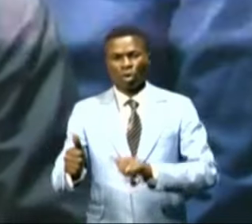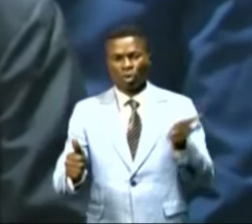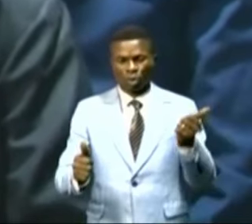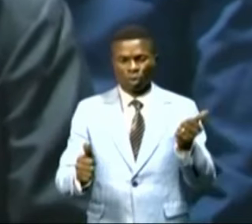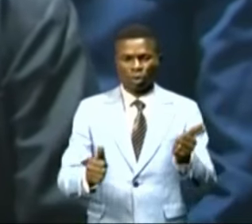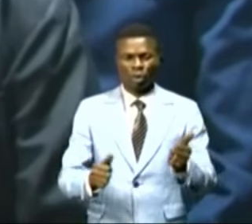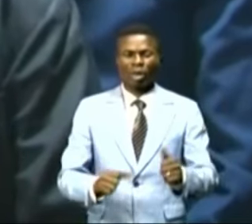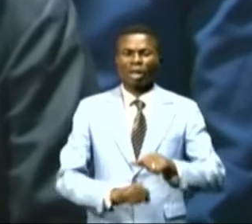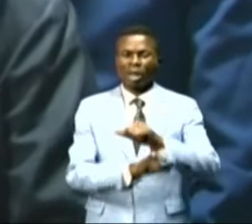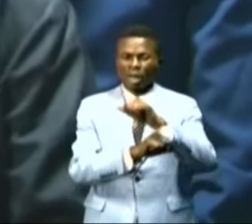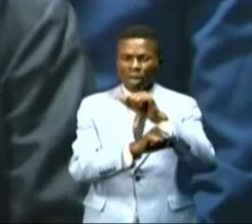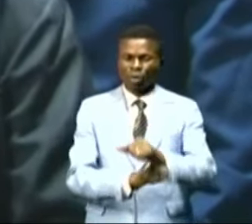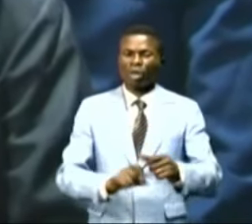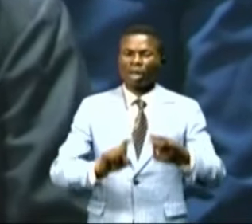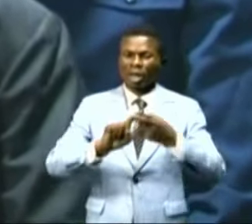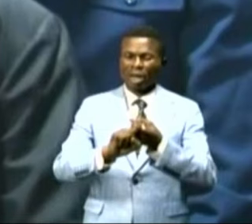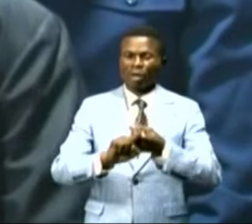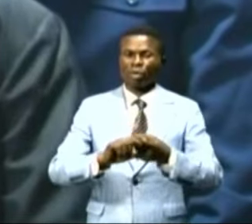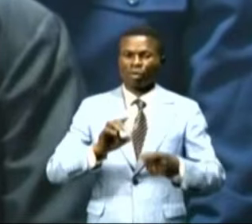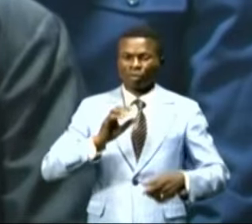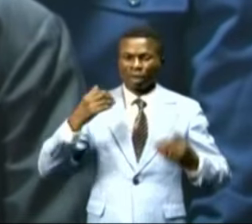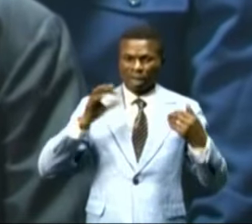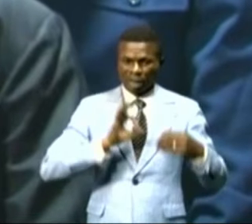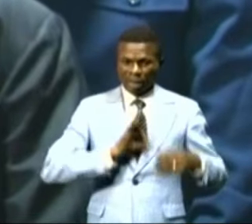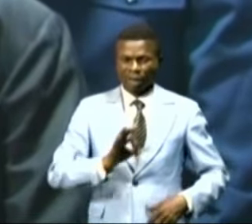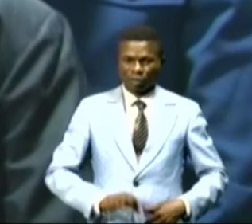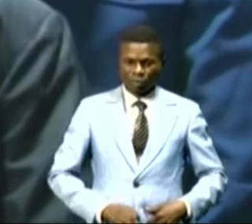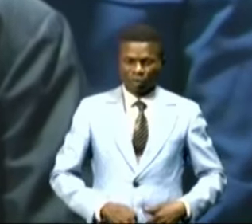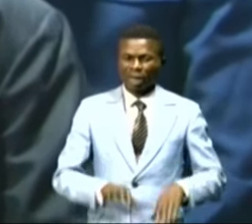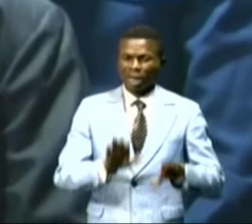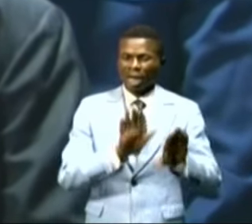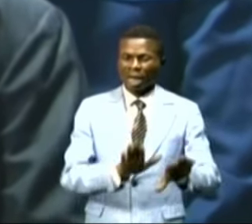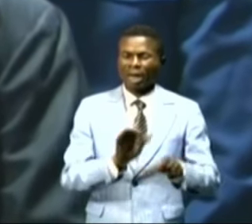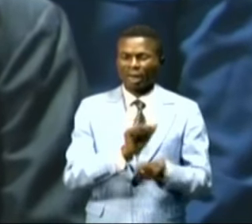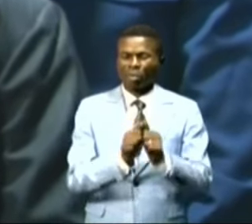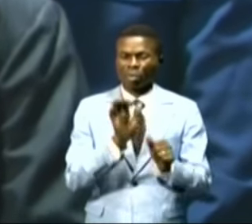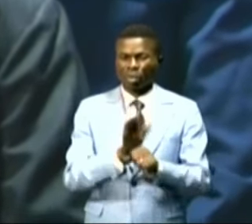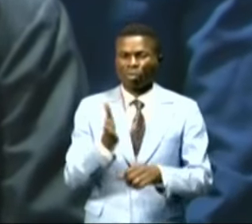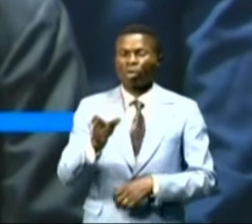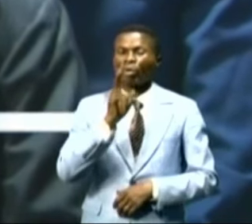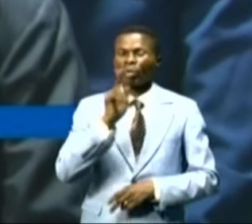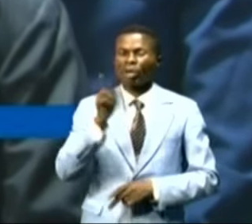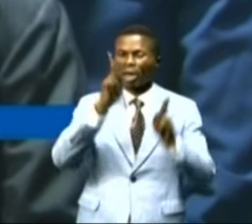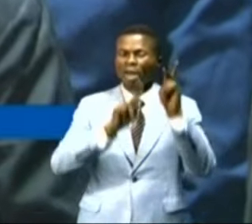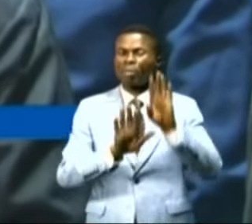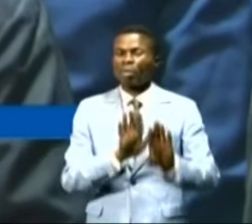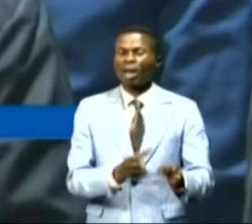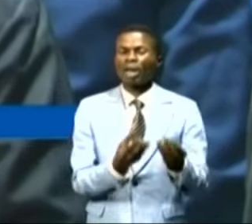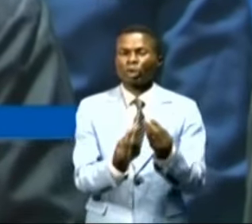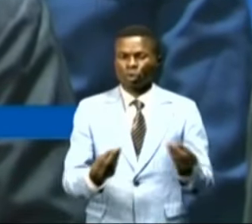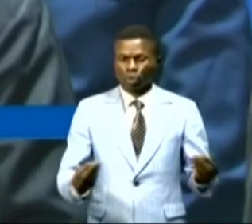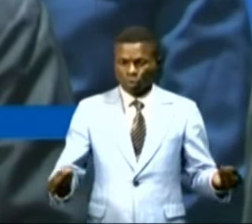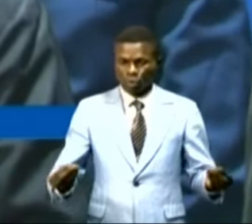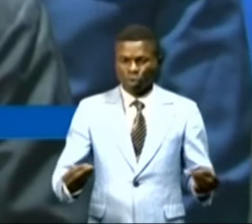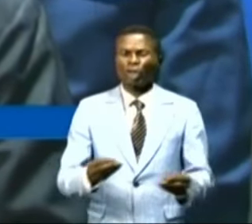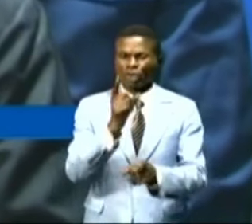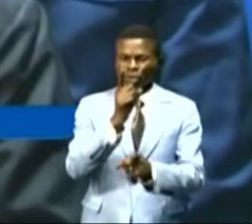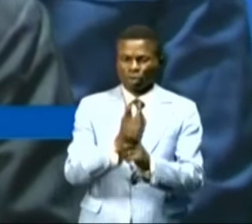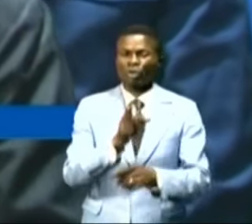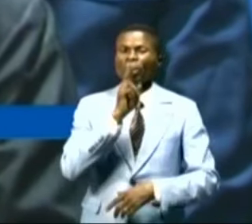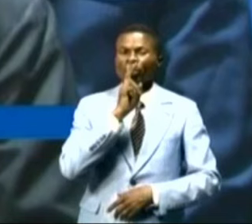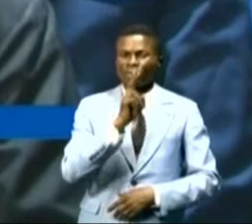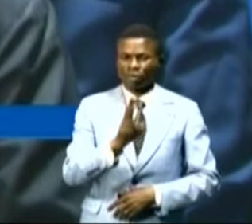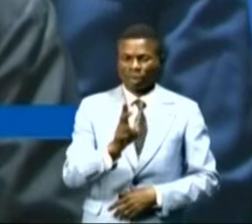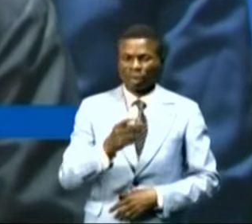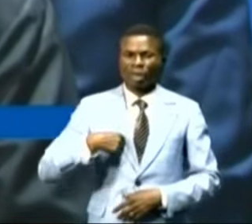la confiance du chef de l'État. Notre pays a quand même des sérieux problèmes et donc la population attend des solutions tout à fait concrètes. Et donc